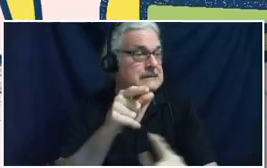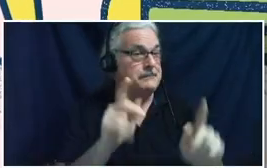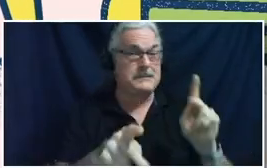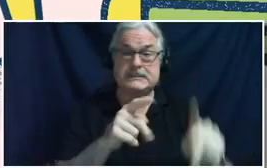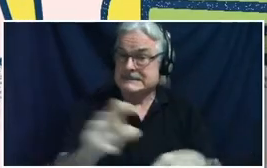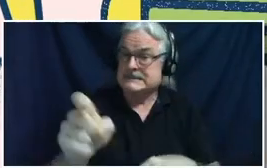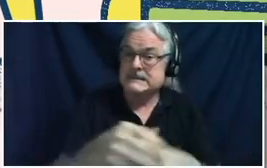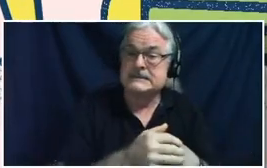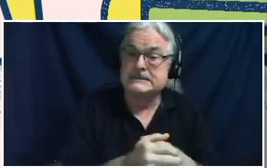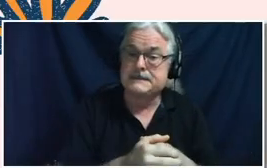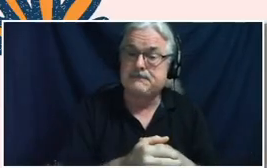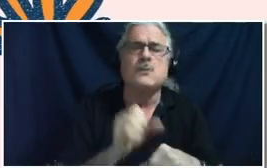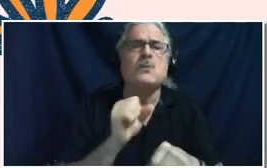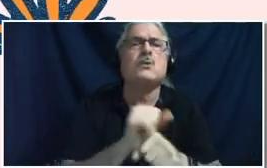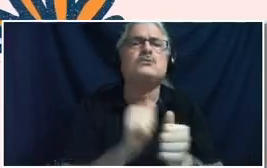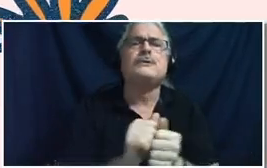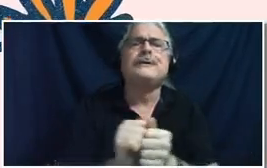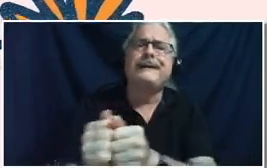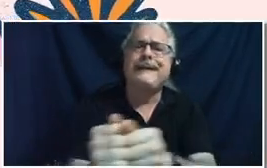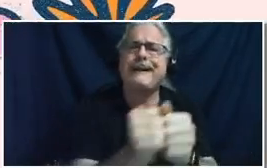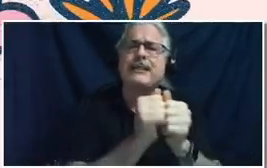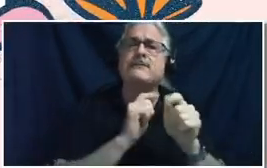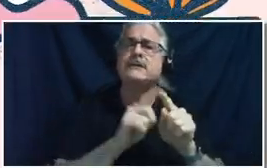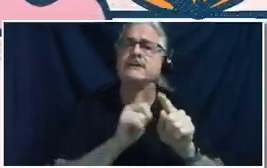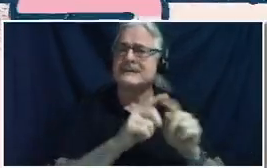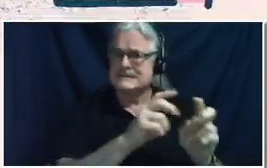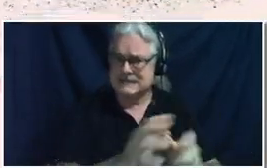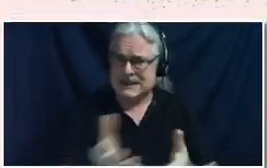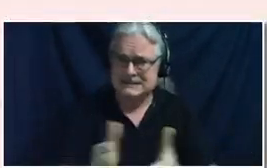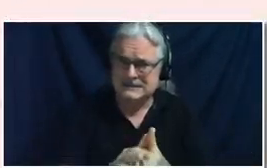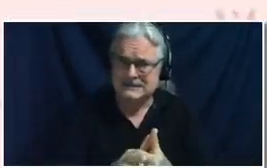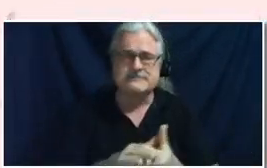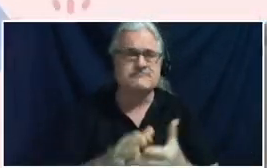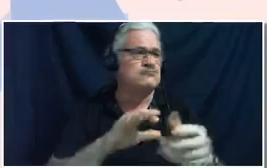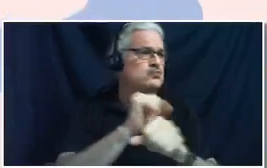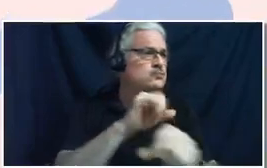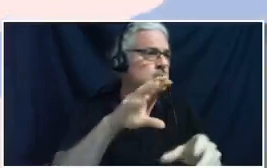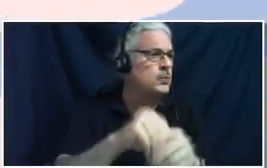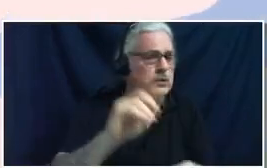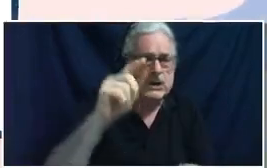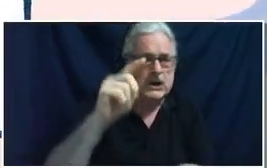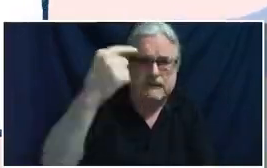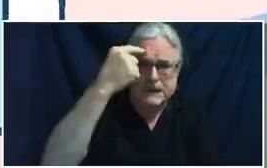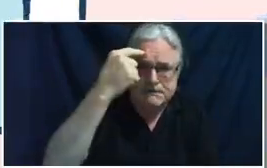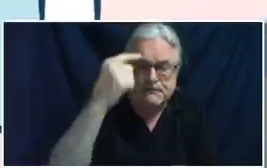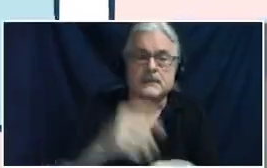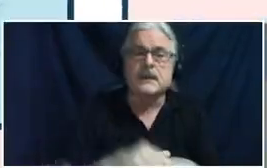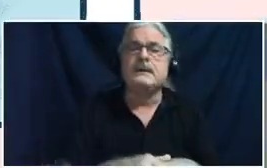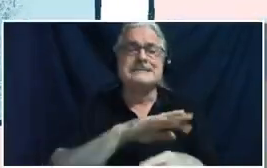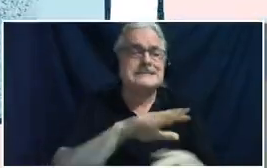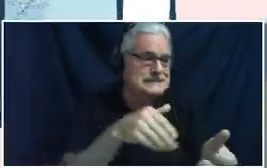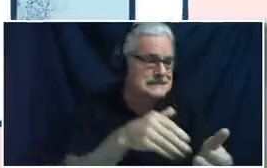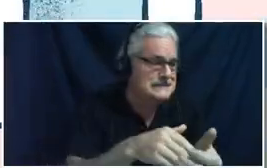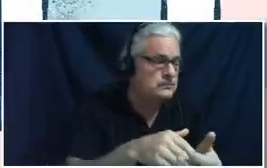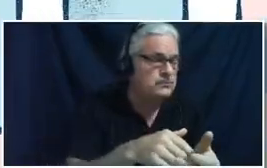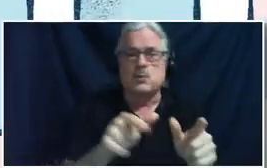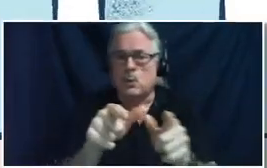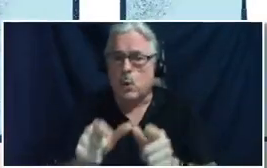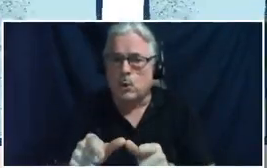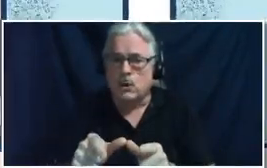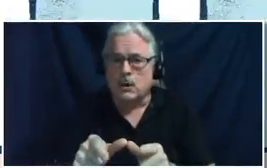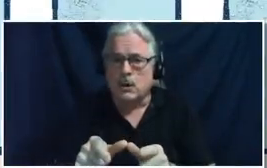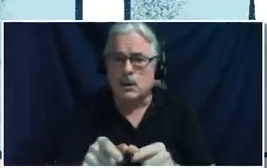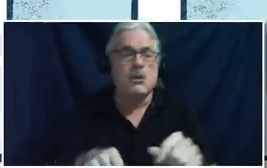besoins spécifiques de chacun. Nous devons travailler ensemble sur ces questions dans tous les ministères, de l'administration centrale aux autorités